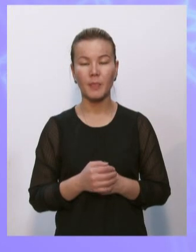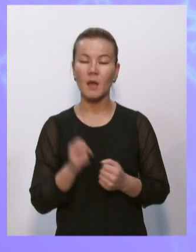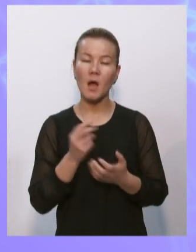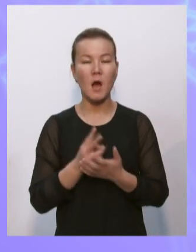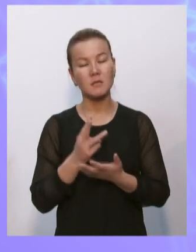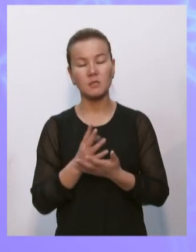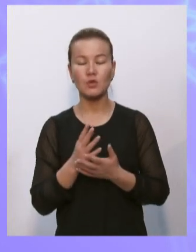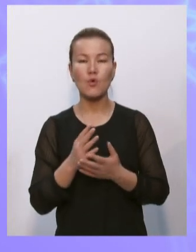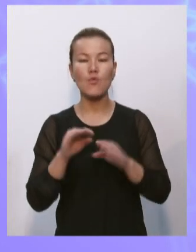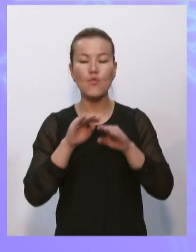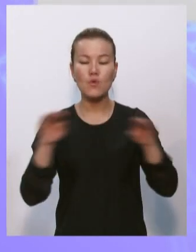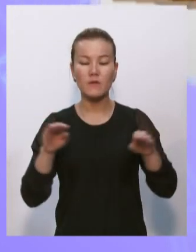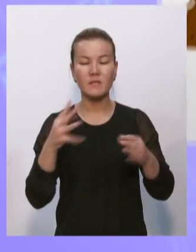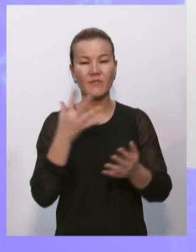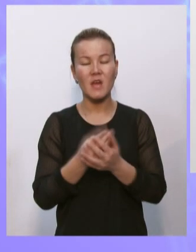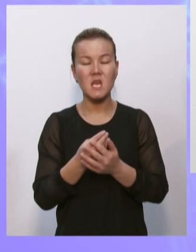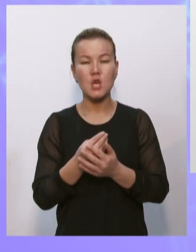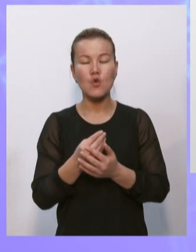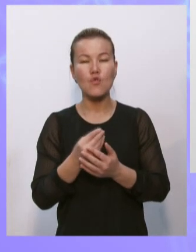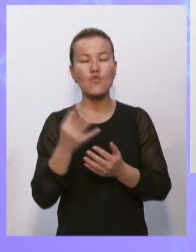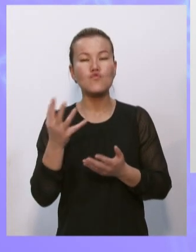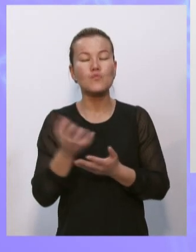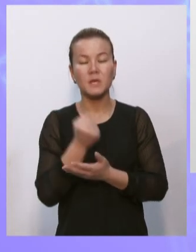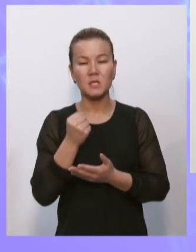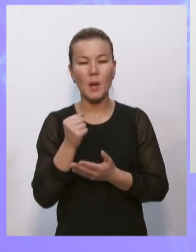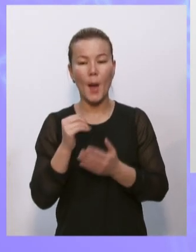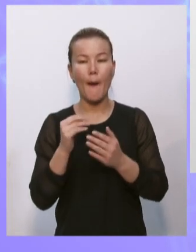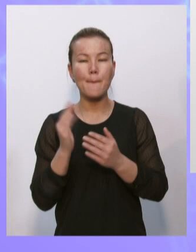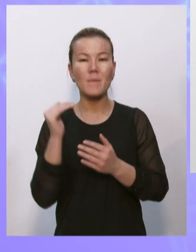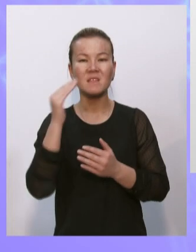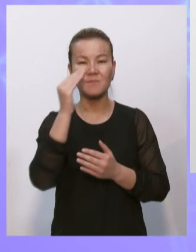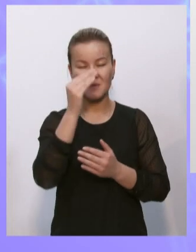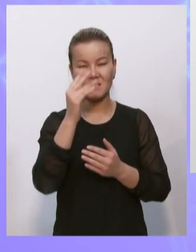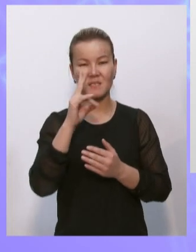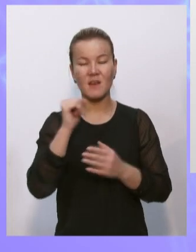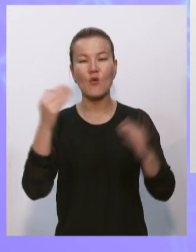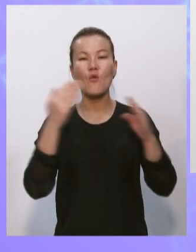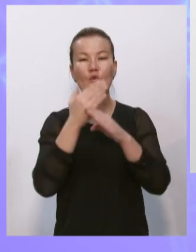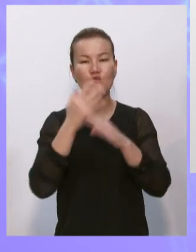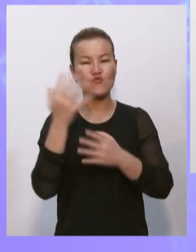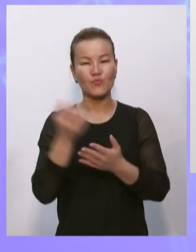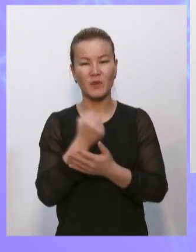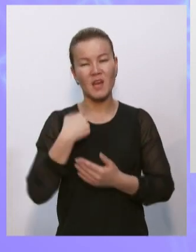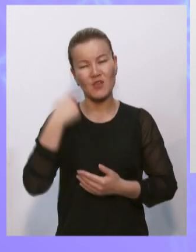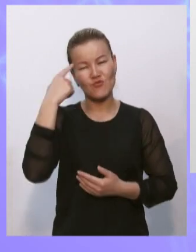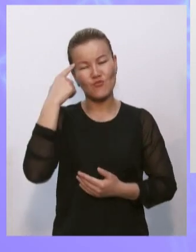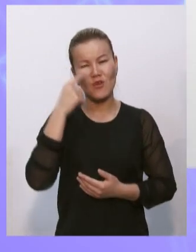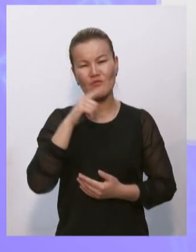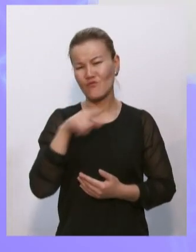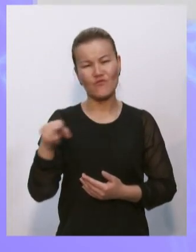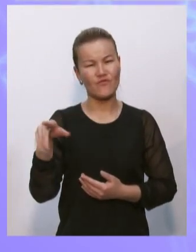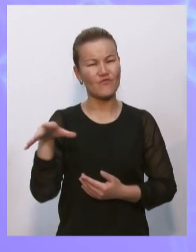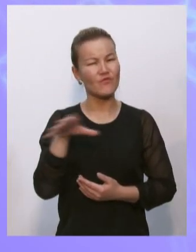Оцените уровень своей успешности, поднимитесь на гору успеха. Я думаю, вы